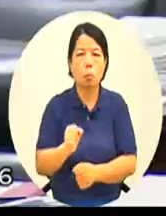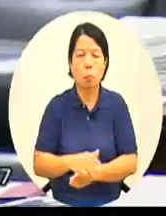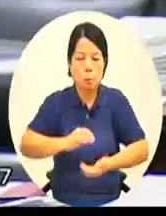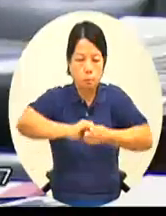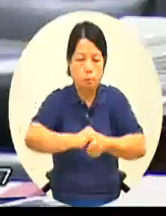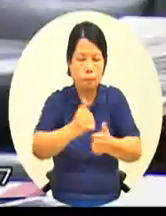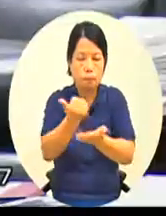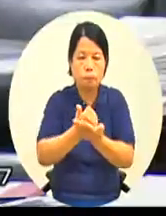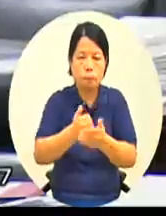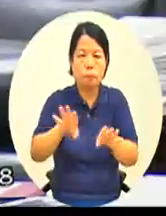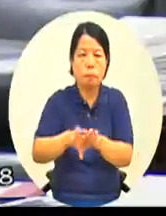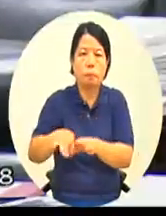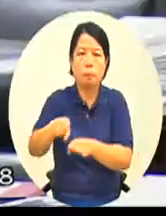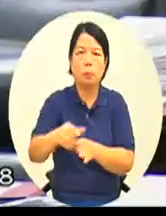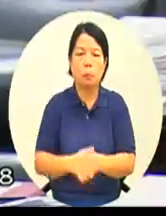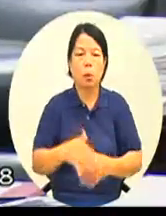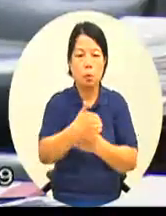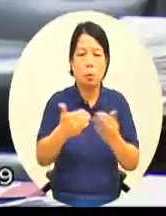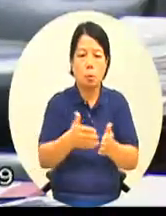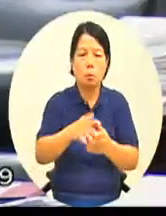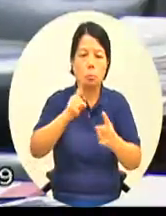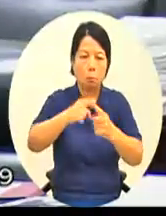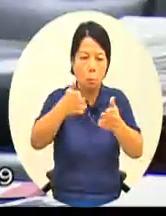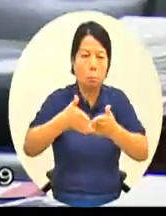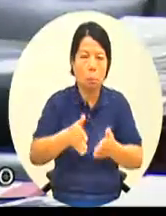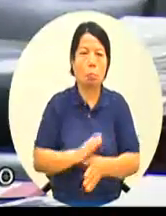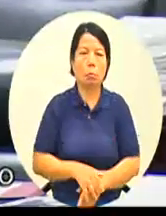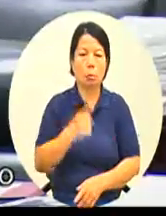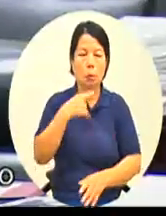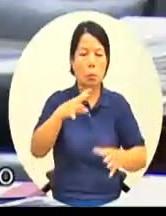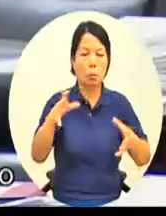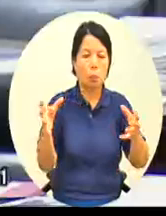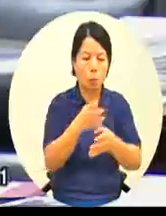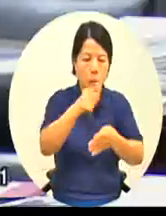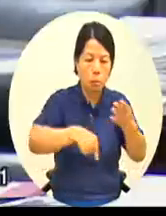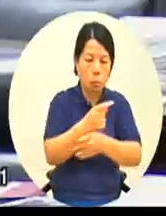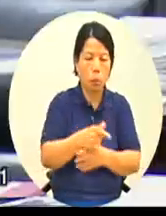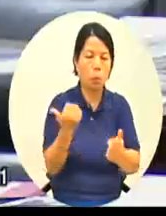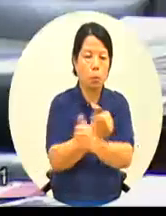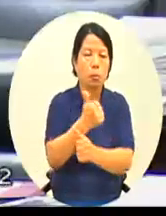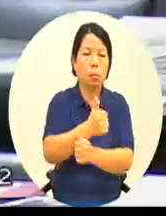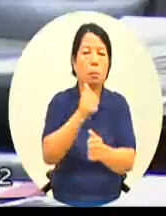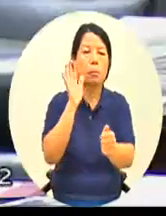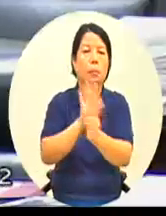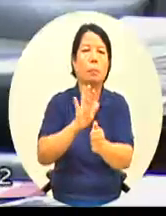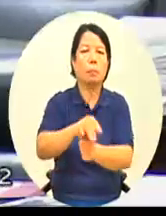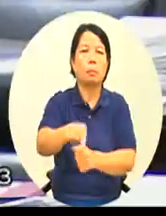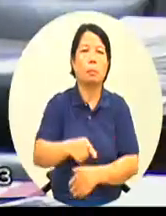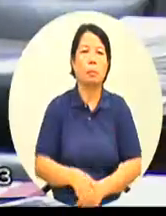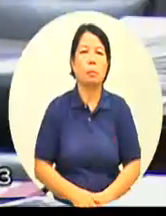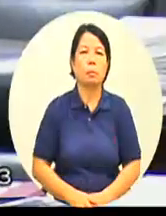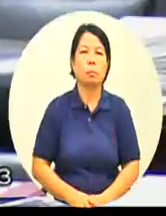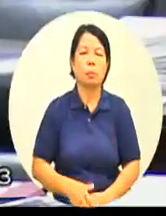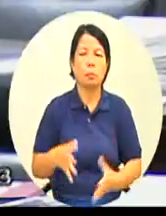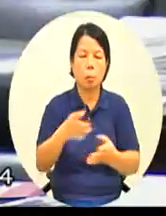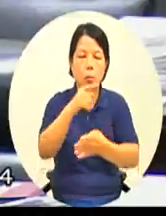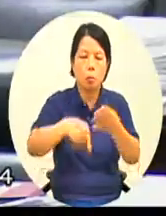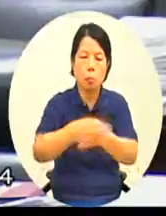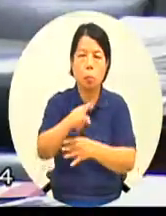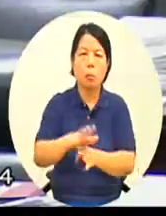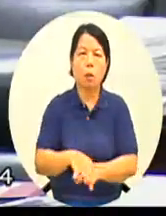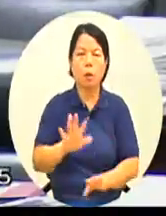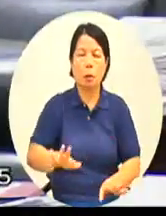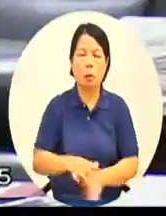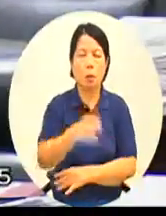请假，但是那个班一定要有的话，他请他们的同事来带这个班，但是因为这个同事已经七天休过一